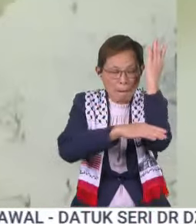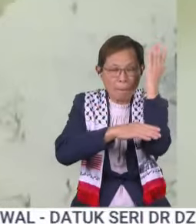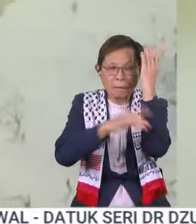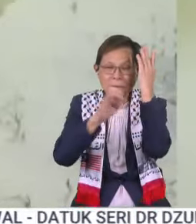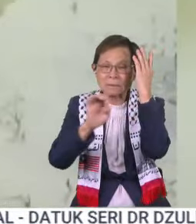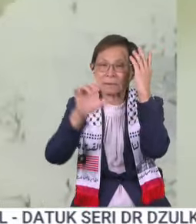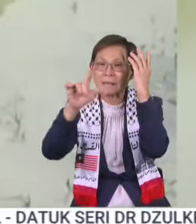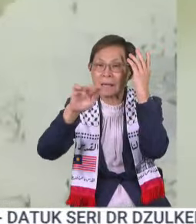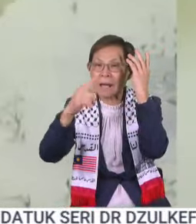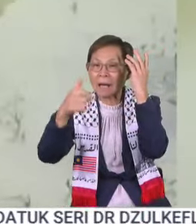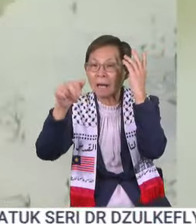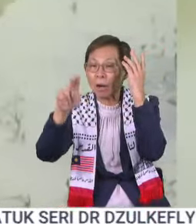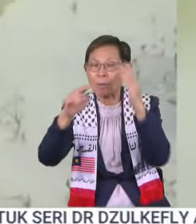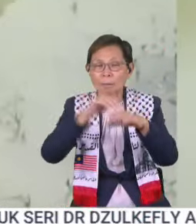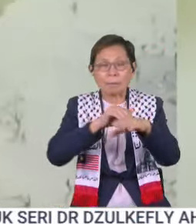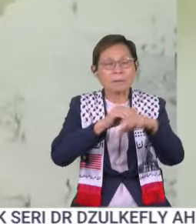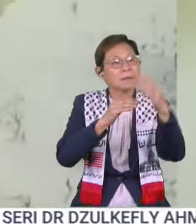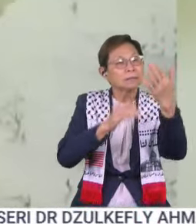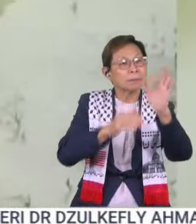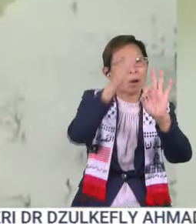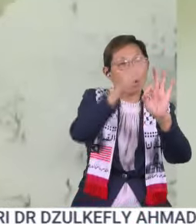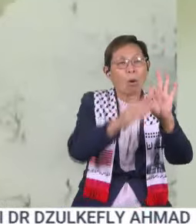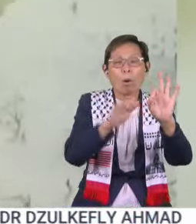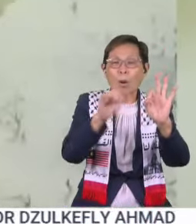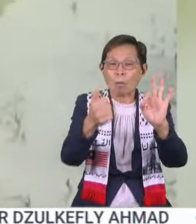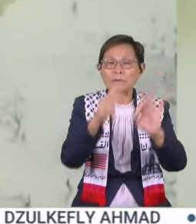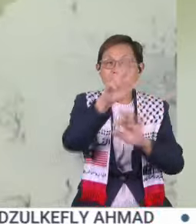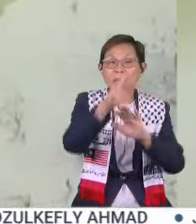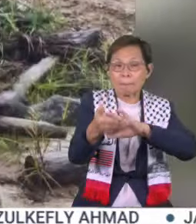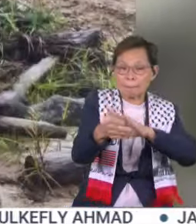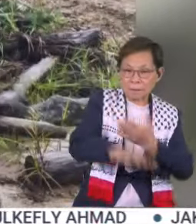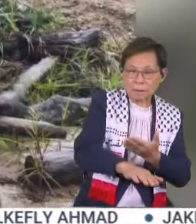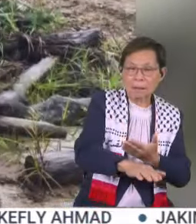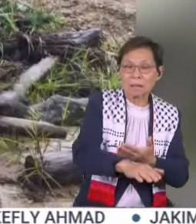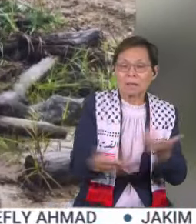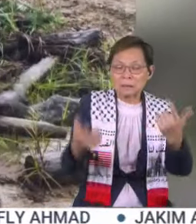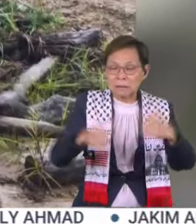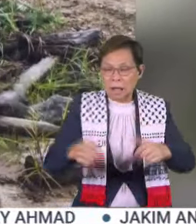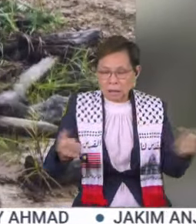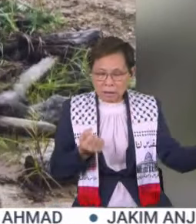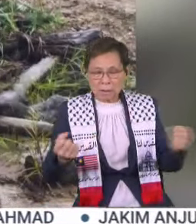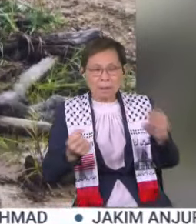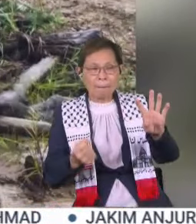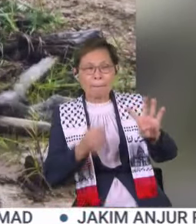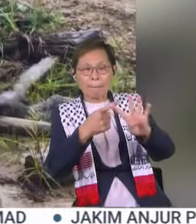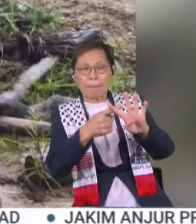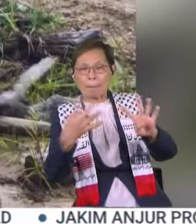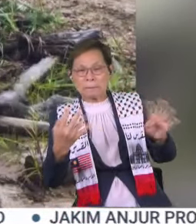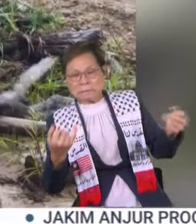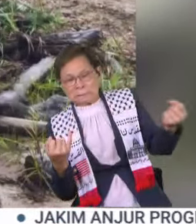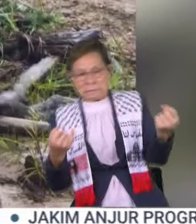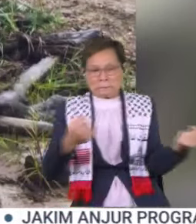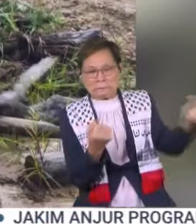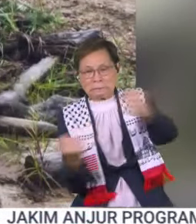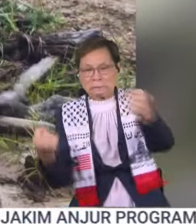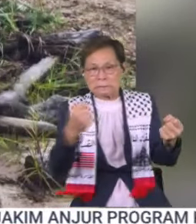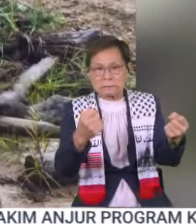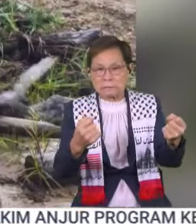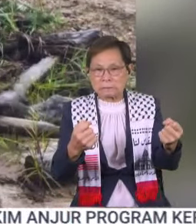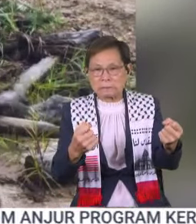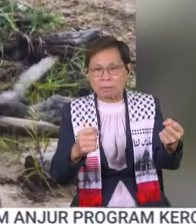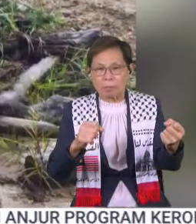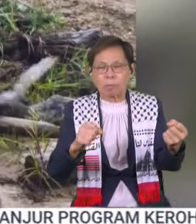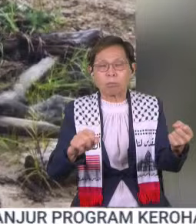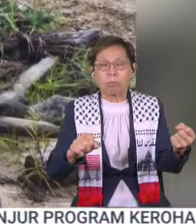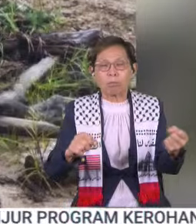pada 19 Oktober. 3 maut dalam kejadian itu apabila kenderaan pacuan 4 roda hilang kawalan dan